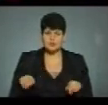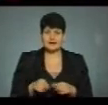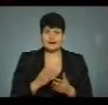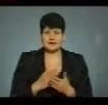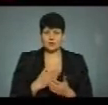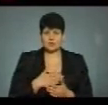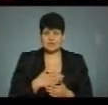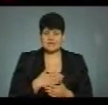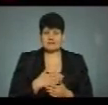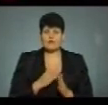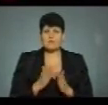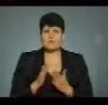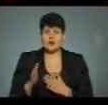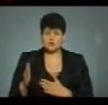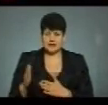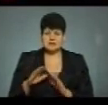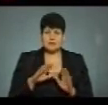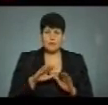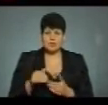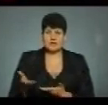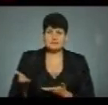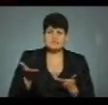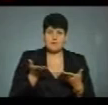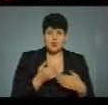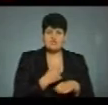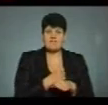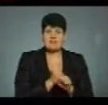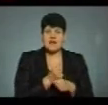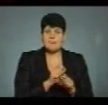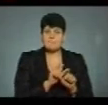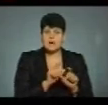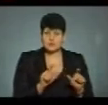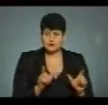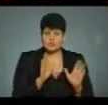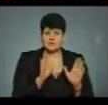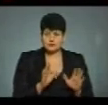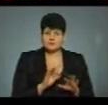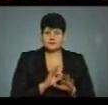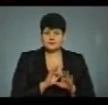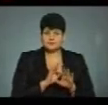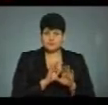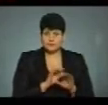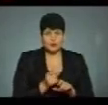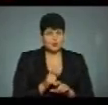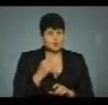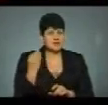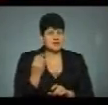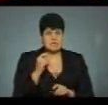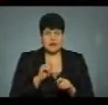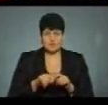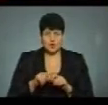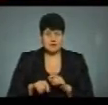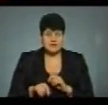бібліотеці. Після цього дітей запросять в лабораторію, де будуть проходити дуже цікаві досліди.